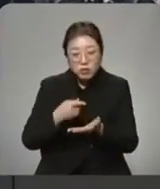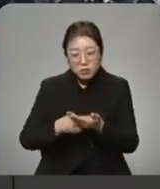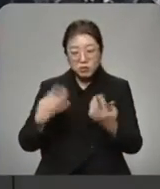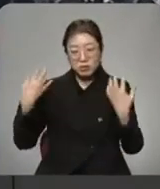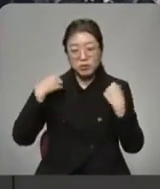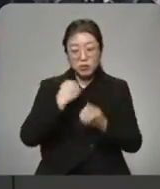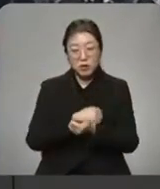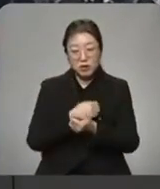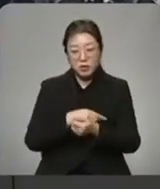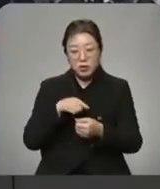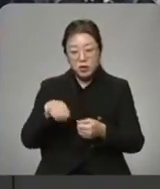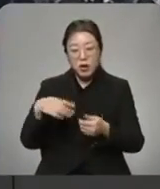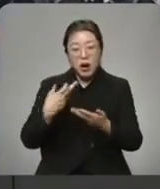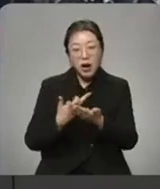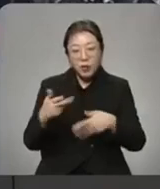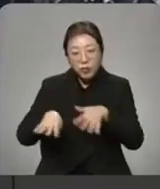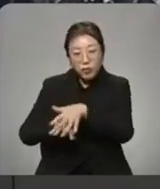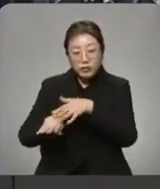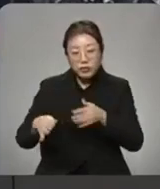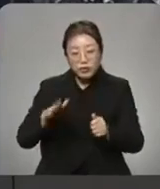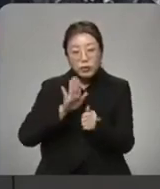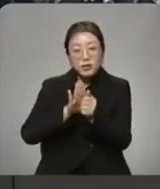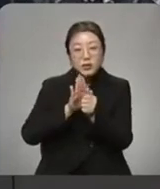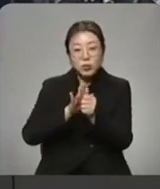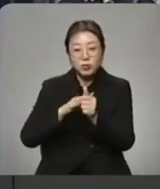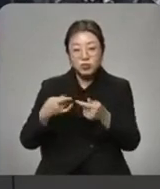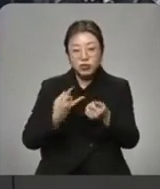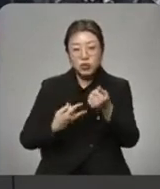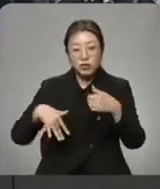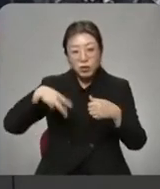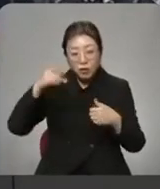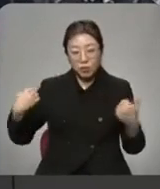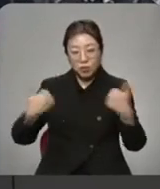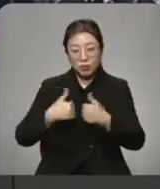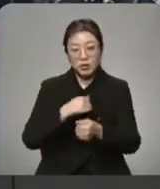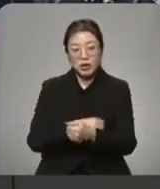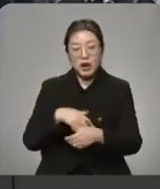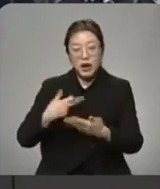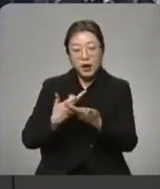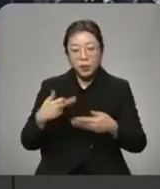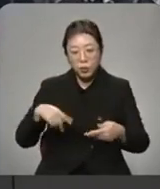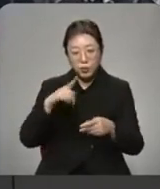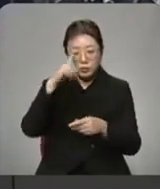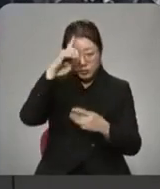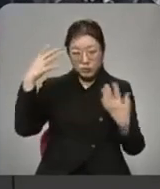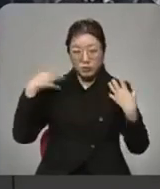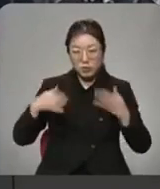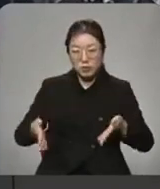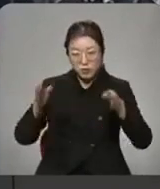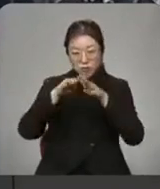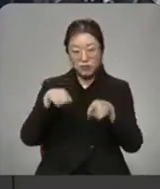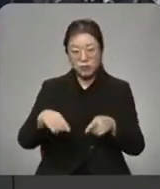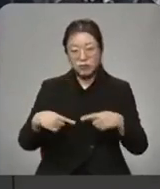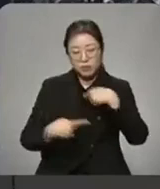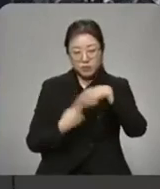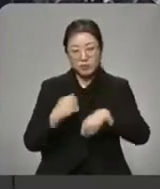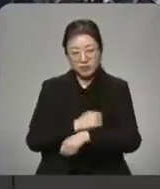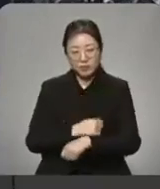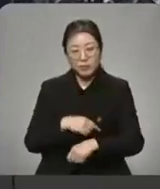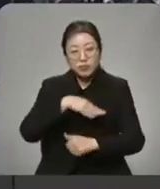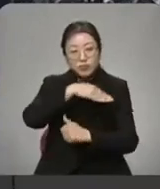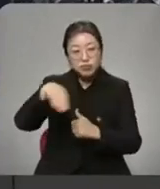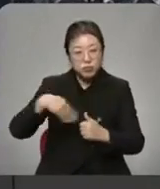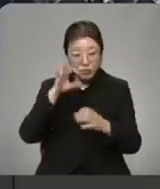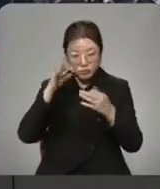주재하는 범정부 기구인 강원자치도 지원위원회 첫 회의가 오늘 강원도청에서 열렸습니다. 분위기가 어땠는지 송승용